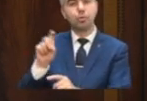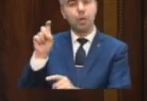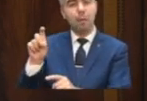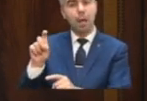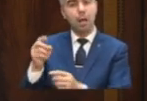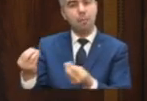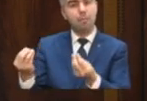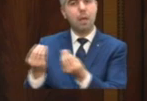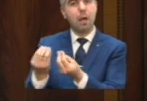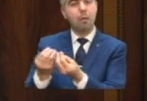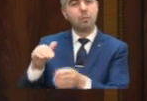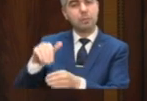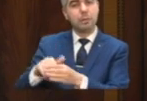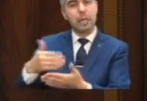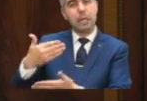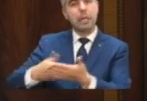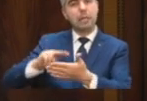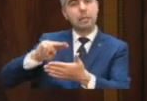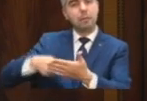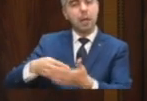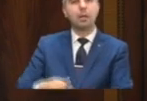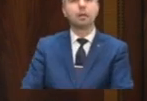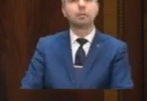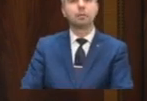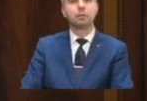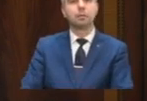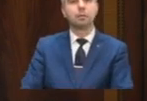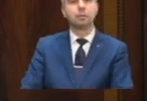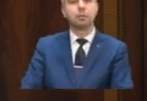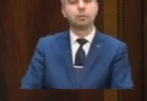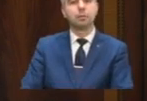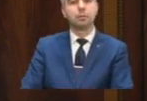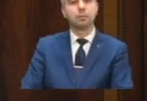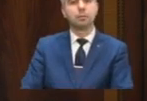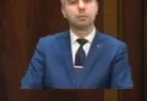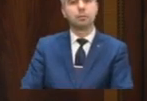هذه الاتفاقيات اللي كتهم بالدرجة الأولى الإطار